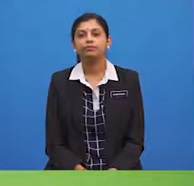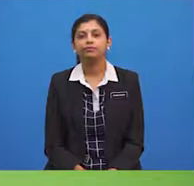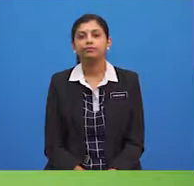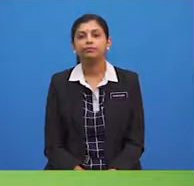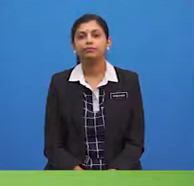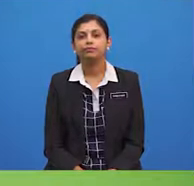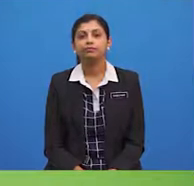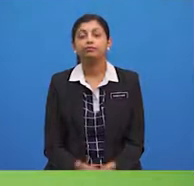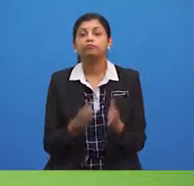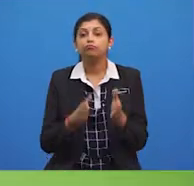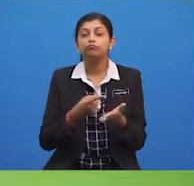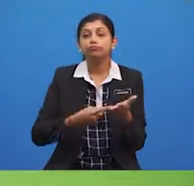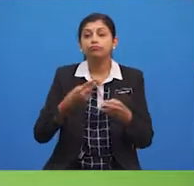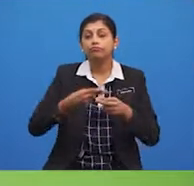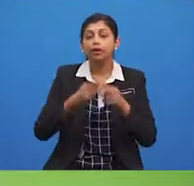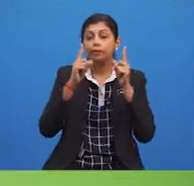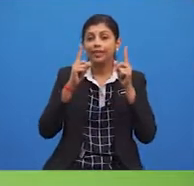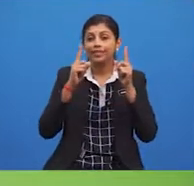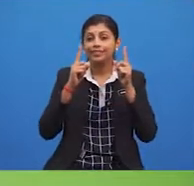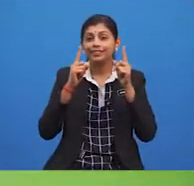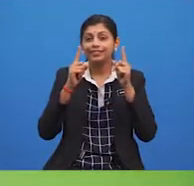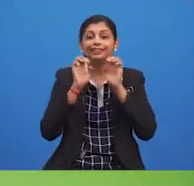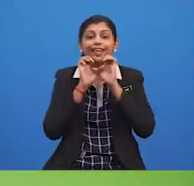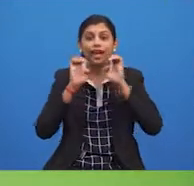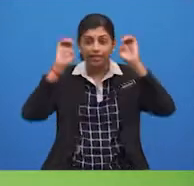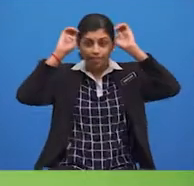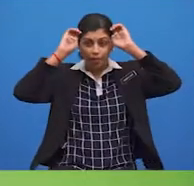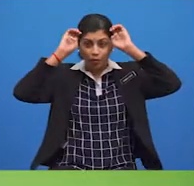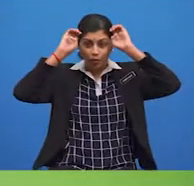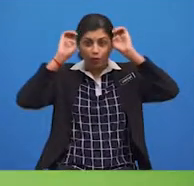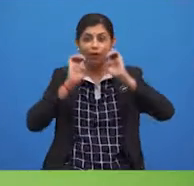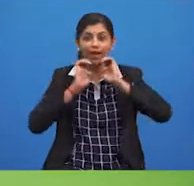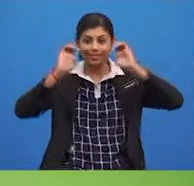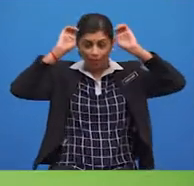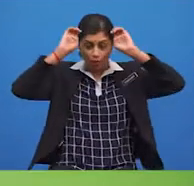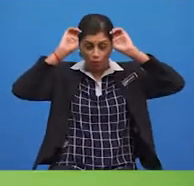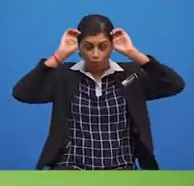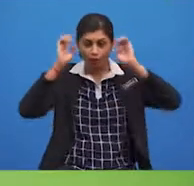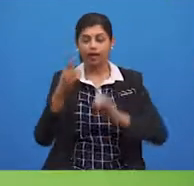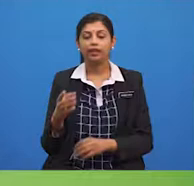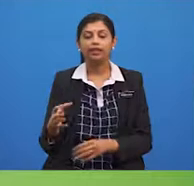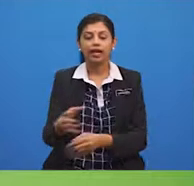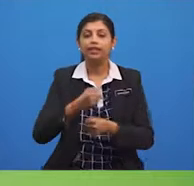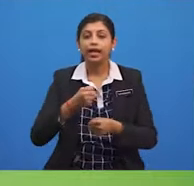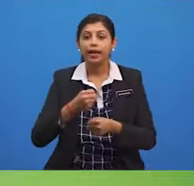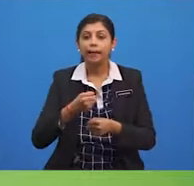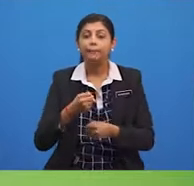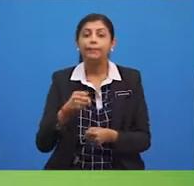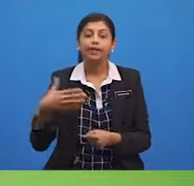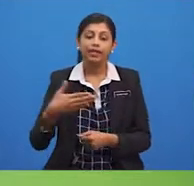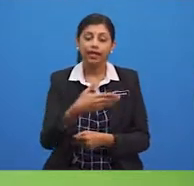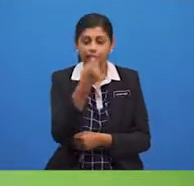sebagai orang Eskimo akan menangkap ikan untuk keperluan